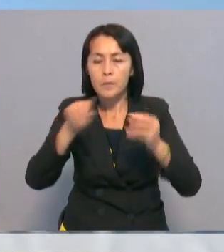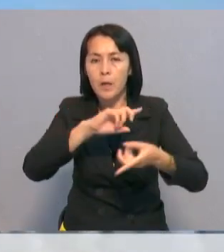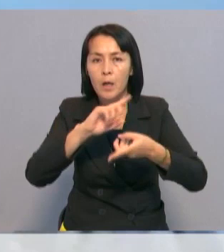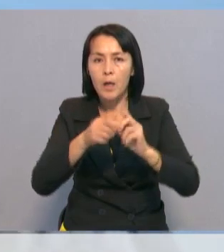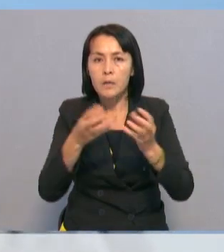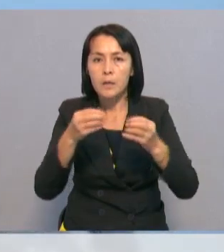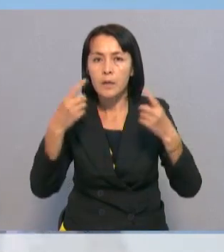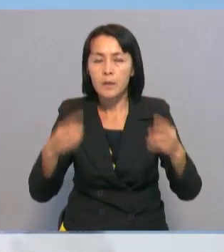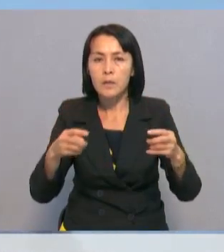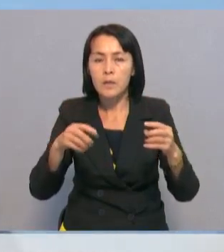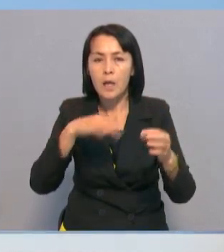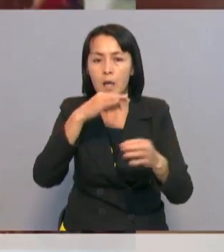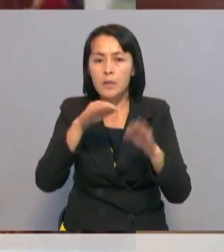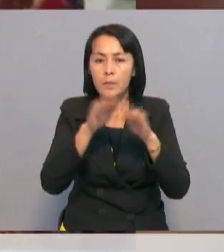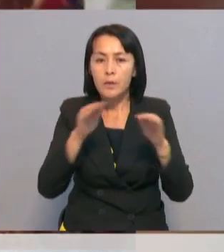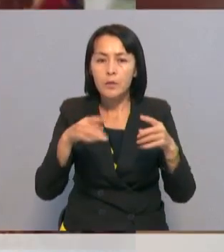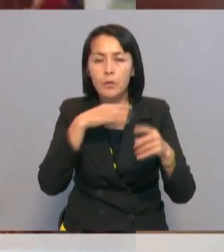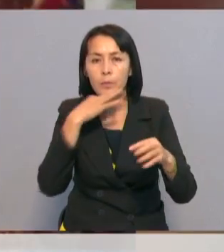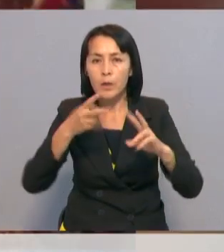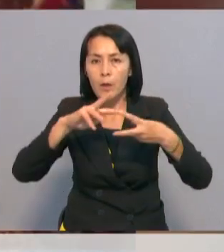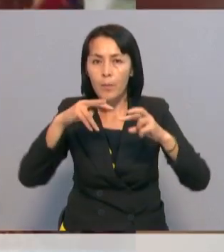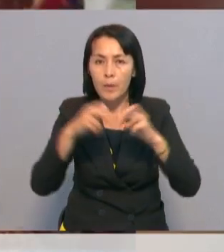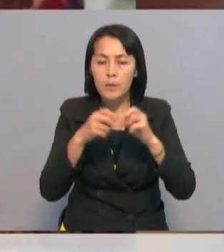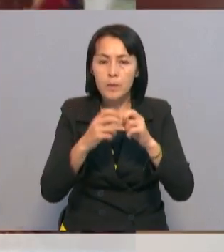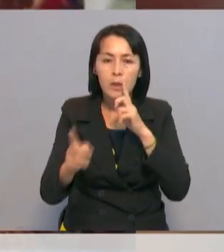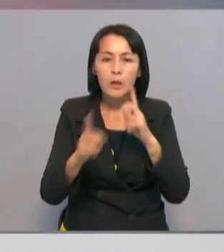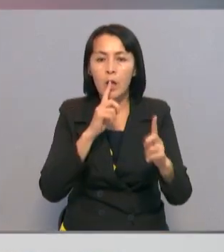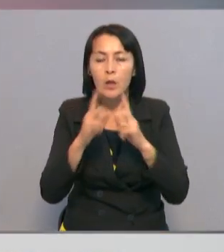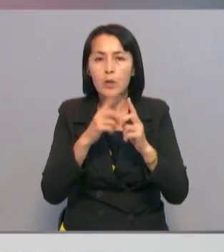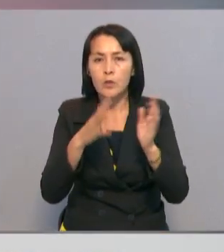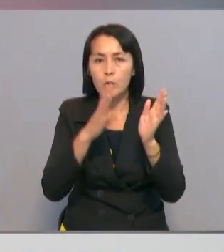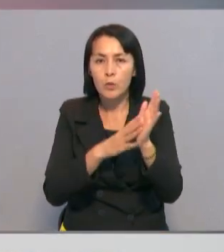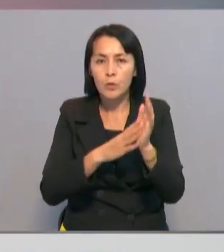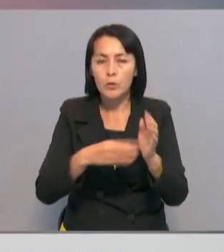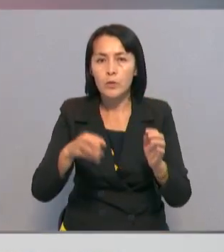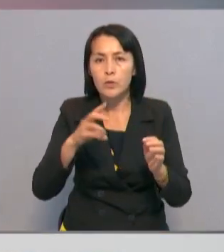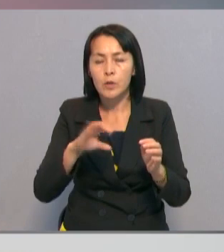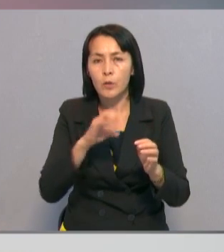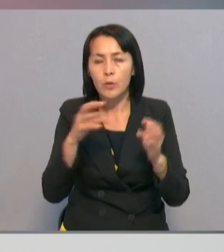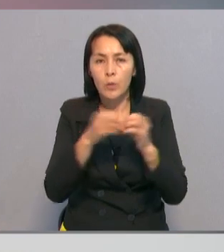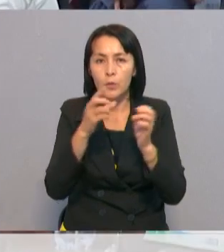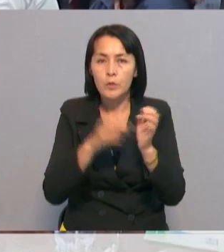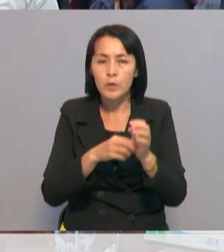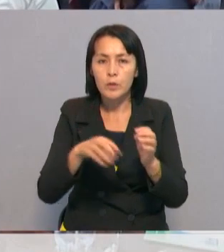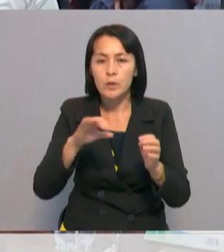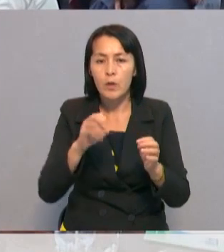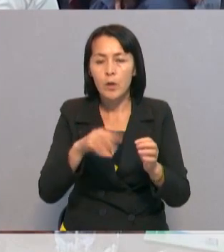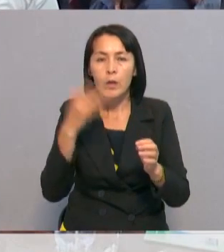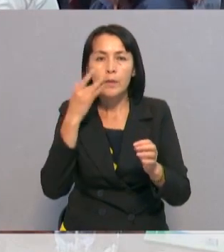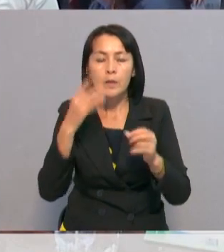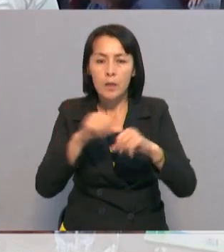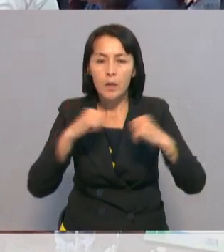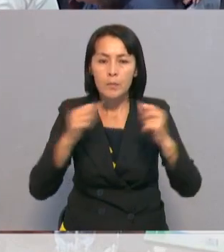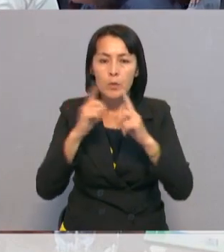асырауда болған жетім балалардың қорлығы сияқты түйткілді мәселелерді талқылау үшін 9-шы маусымда және 17-ші шілдеде тұрақты